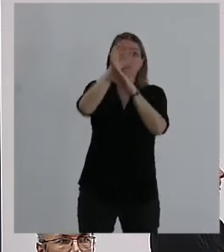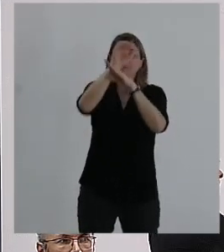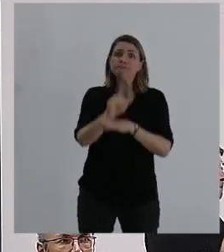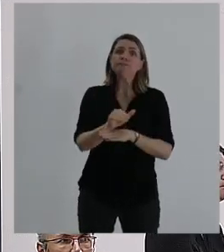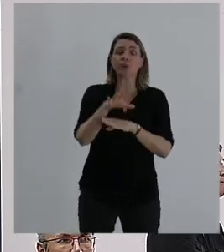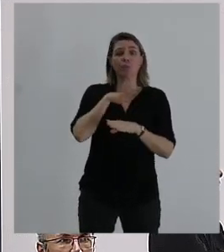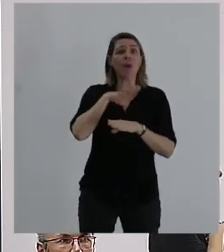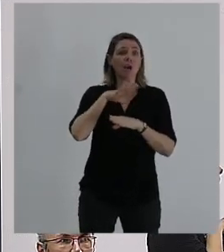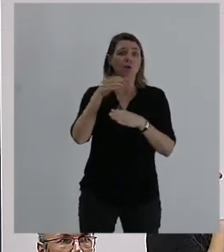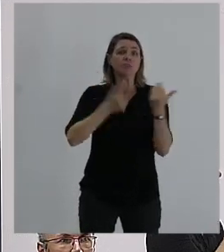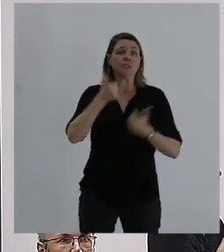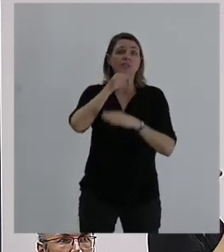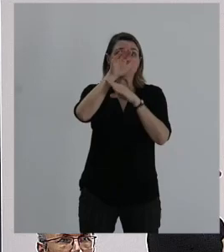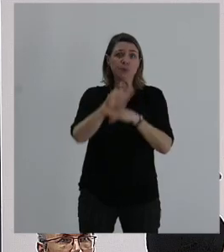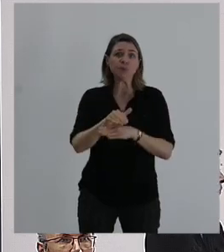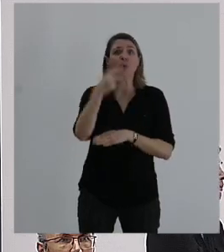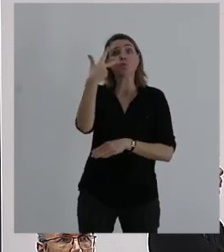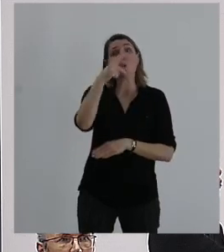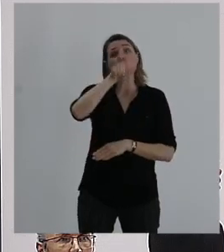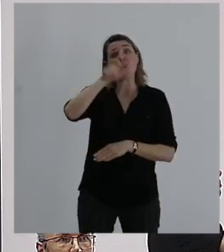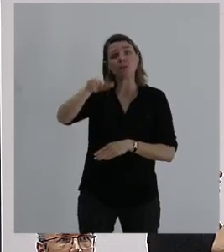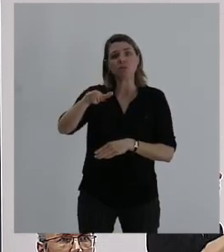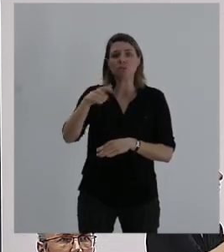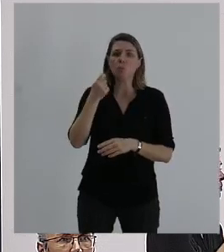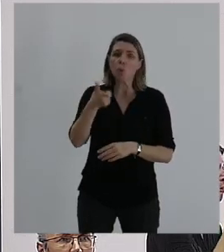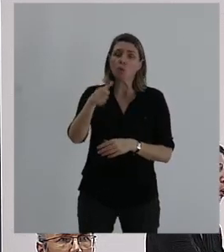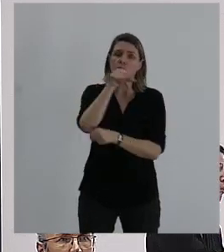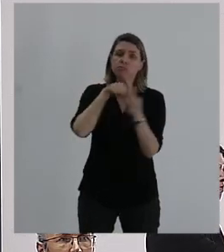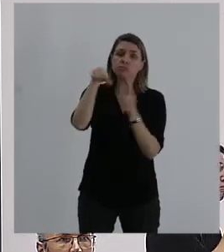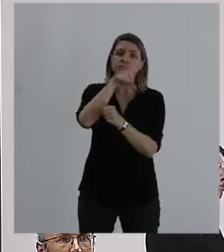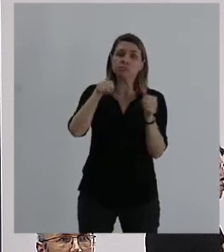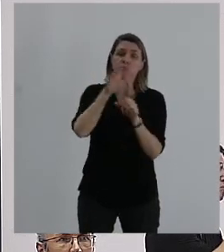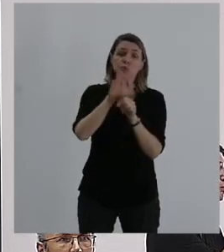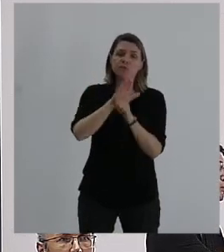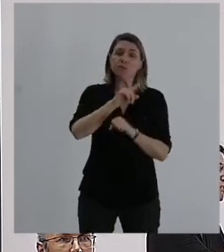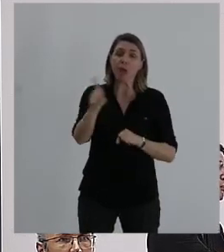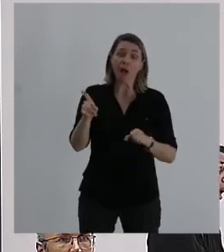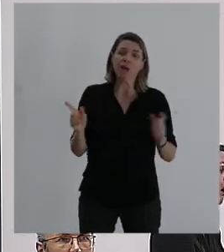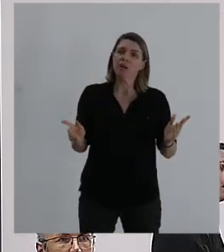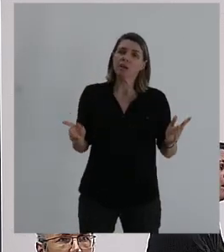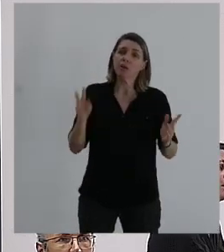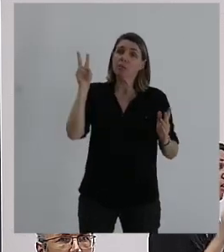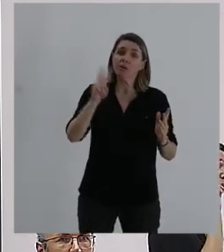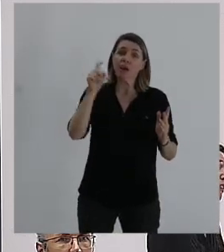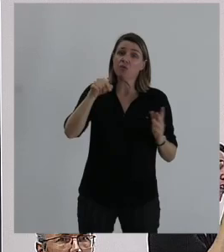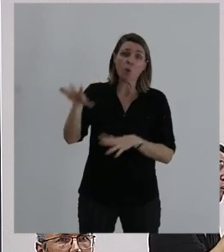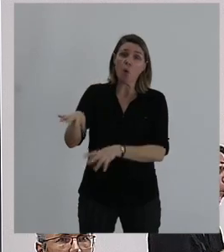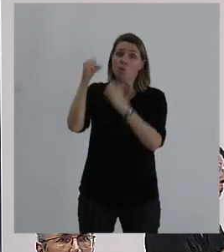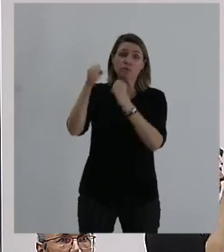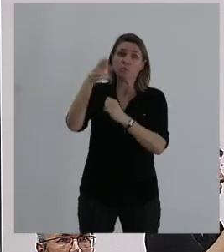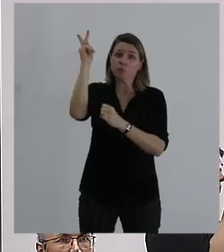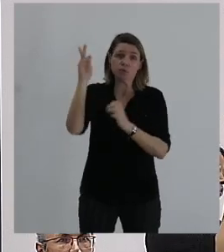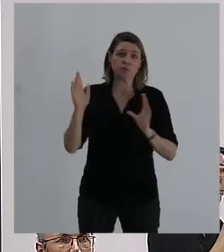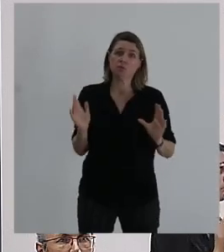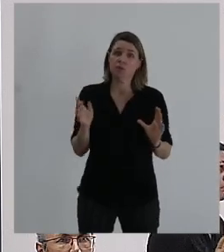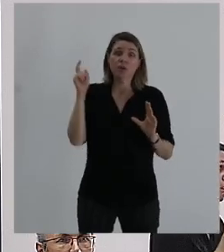un service sûreté qui tourne avec 3 personnes. Ce n'est pas beaucoup, ce n'est pas suffisant. Je pense que le constat est assez vite fait.